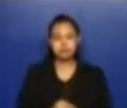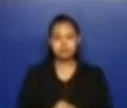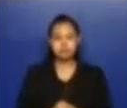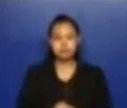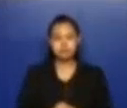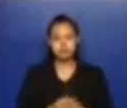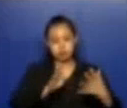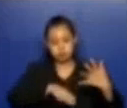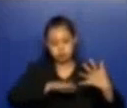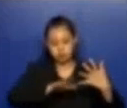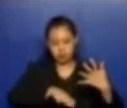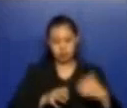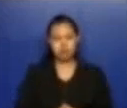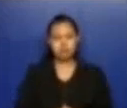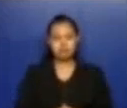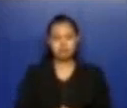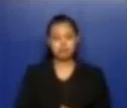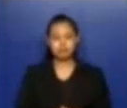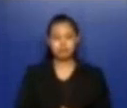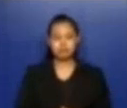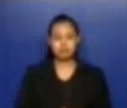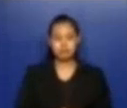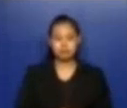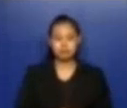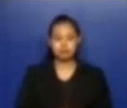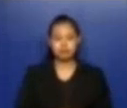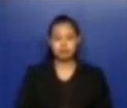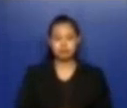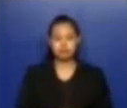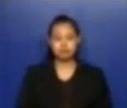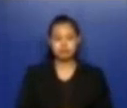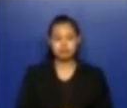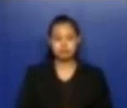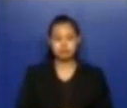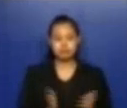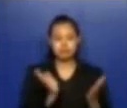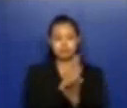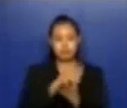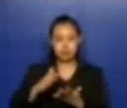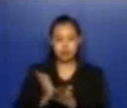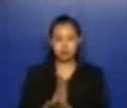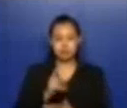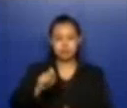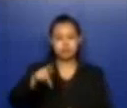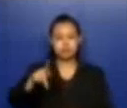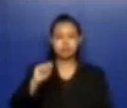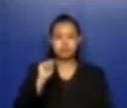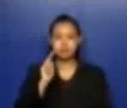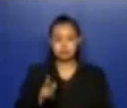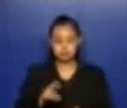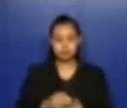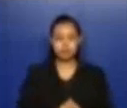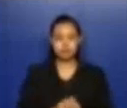รรทัดล่างสุดเนี่ยบอกว่าสัดส่วนของรายได้ของท้องถิ่นเทียบกับราย